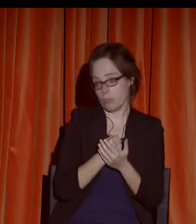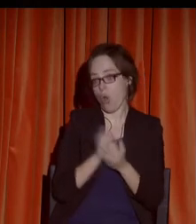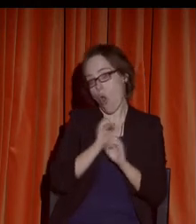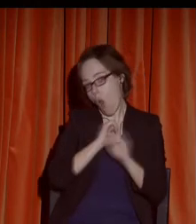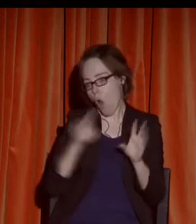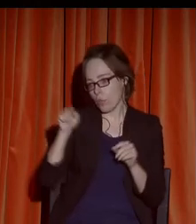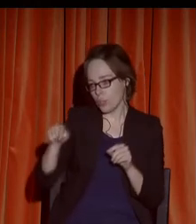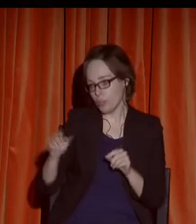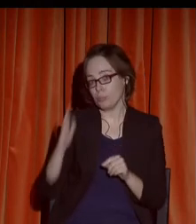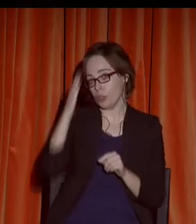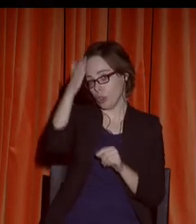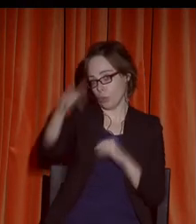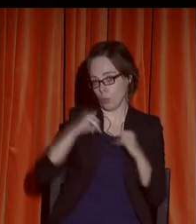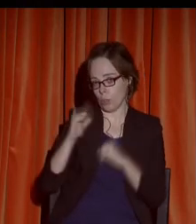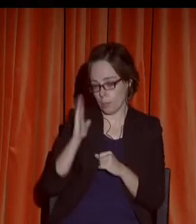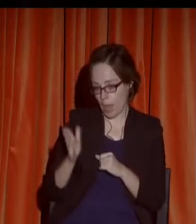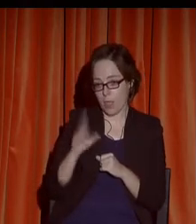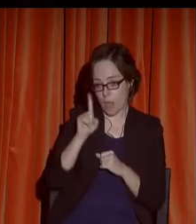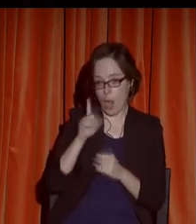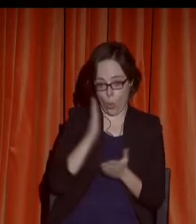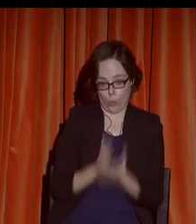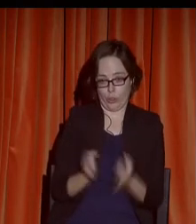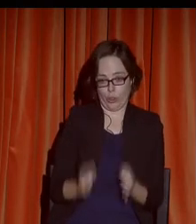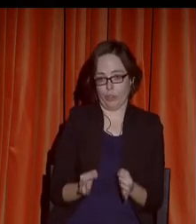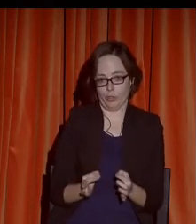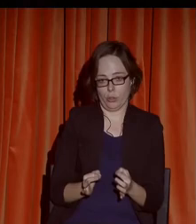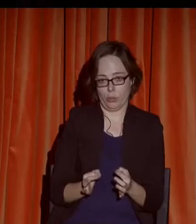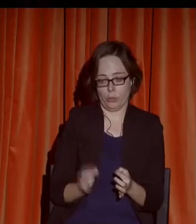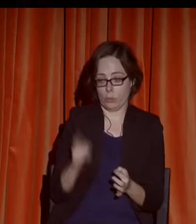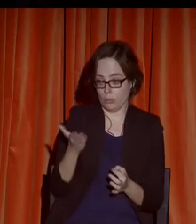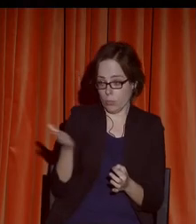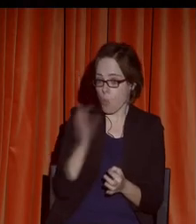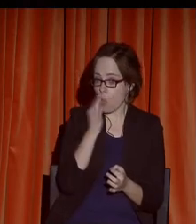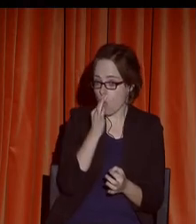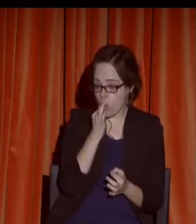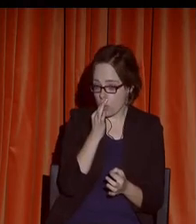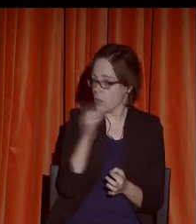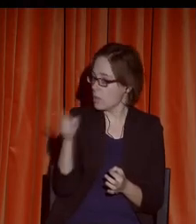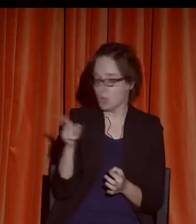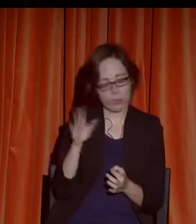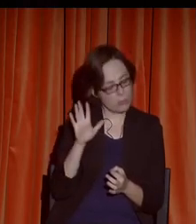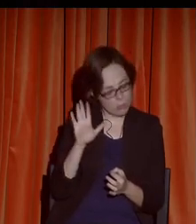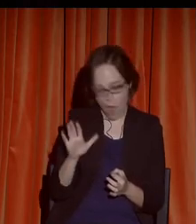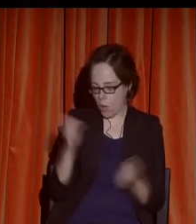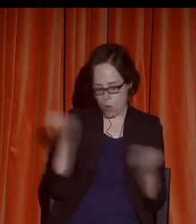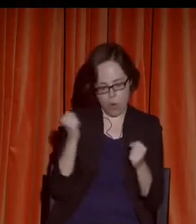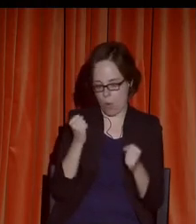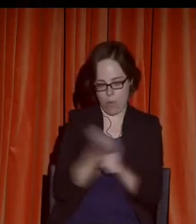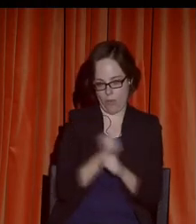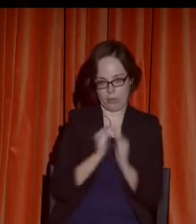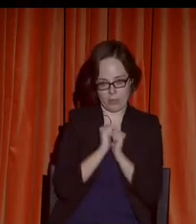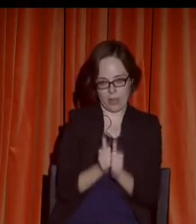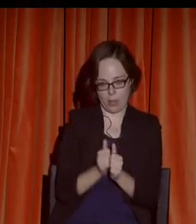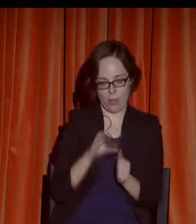przyszłość należy, ale już dzisiaj wy macie ogromną rolę do spełnienia. Oddaję pani